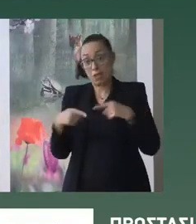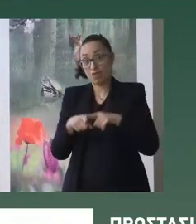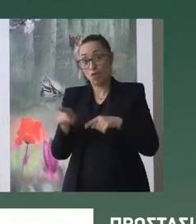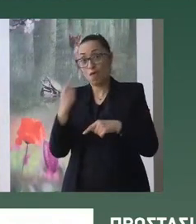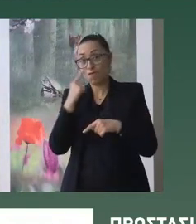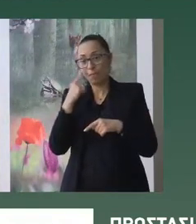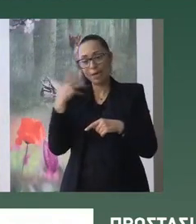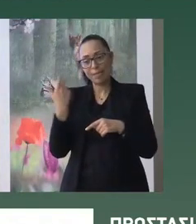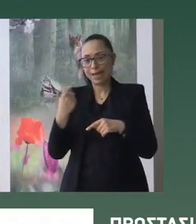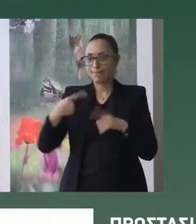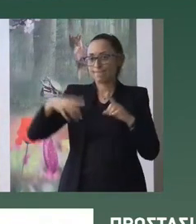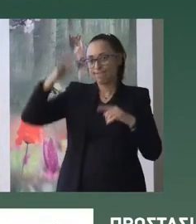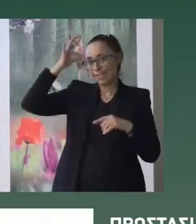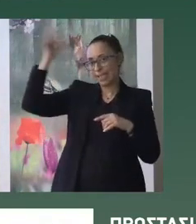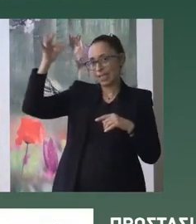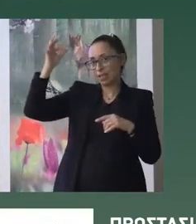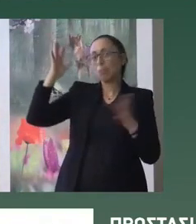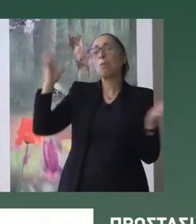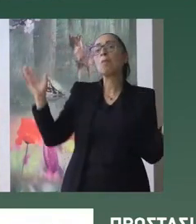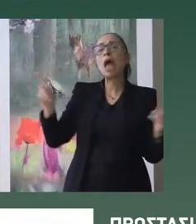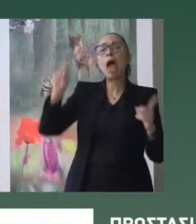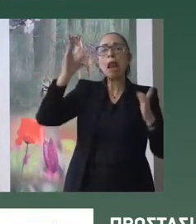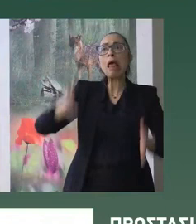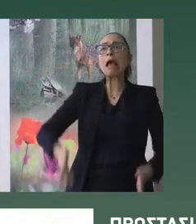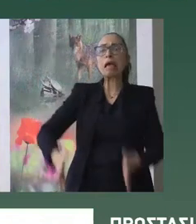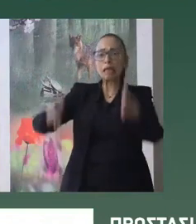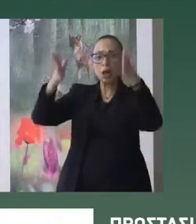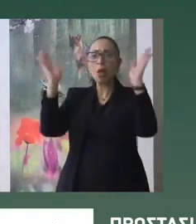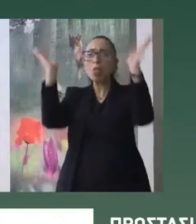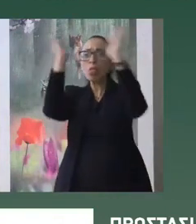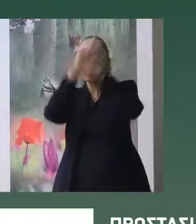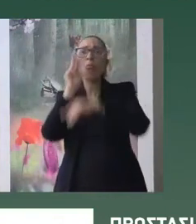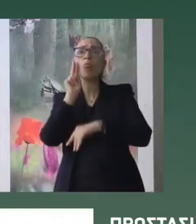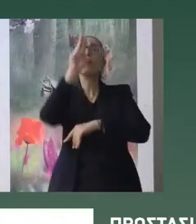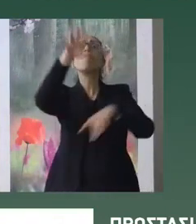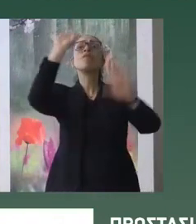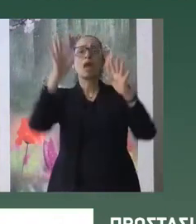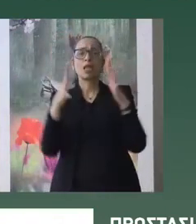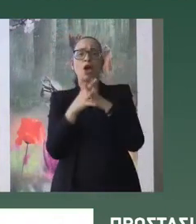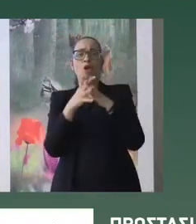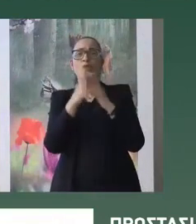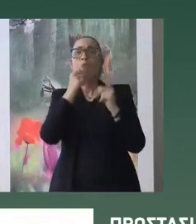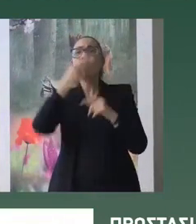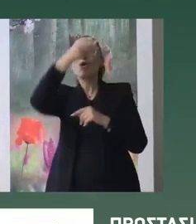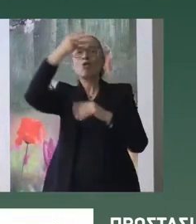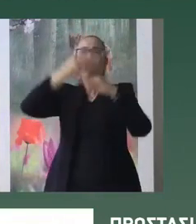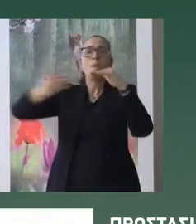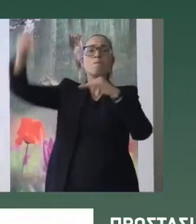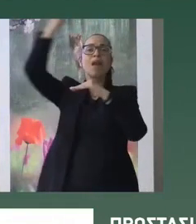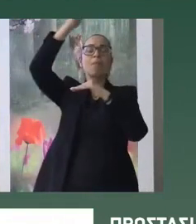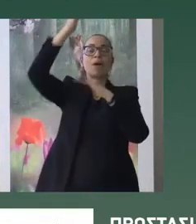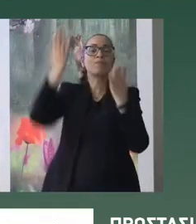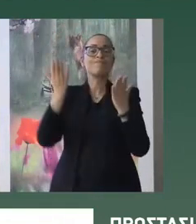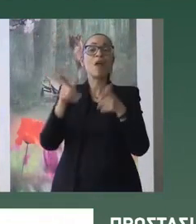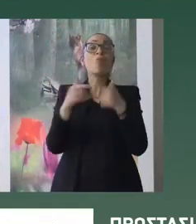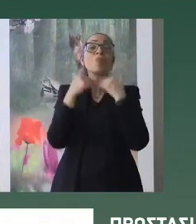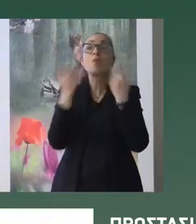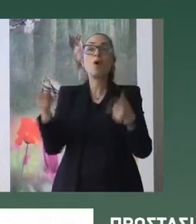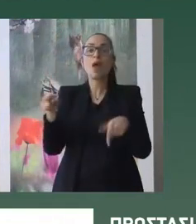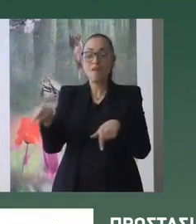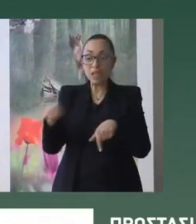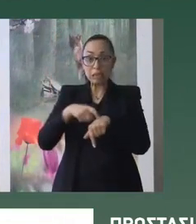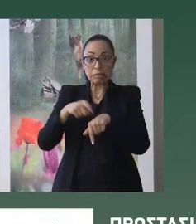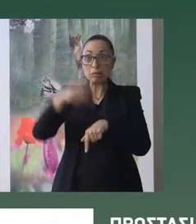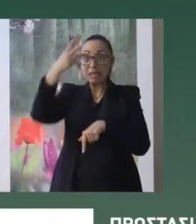βλέπεις ότι υπάρχουν και εξαιρέσεις. Βλέπεις ένα κτίριο που κρύβει την Ακρόπολη. Έτσι, έχει τρεις ορόφους παραπάνω. Και το οποίο δεν μπορεί να